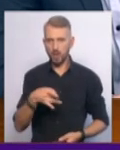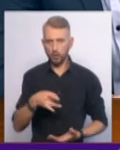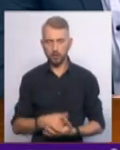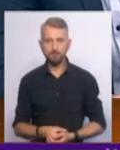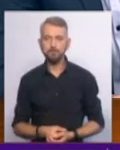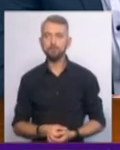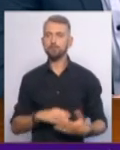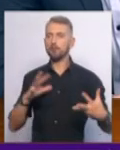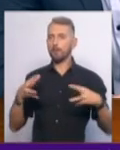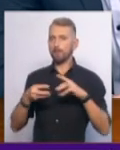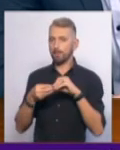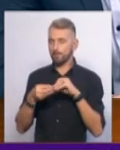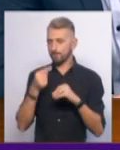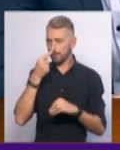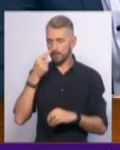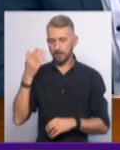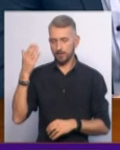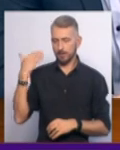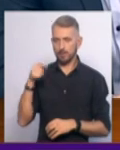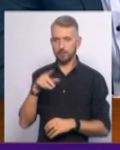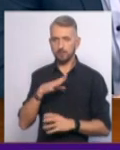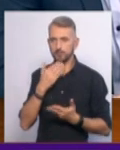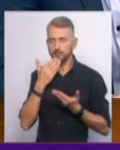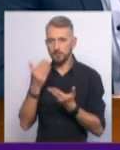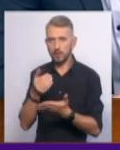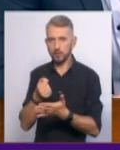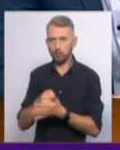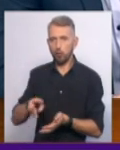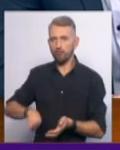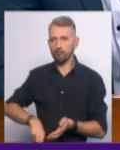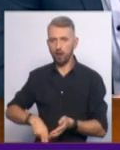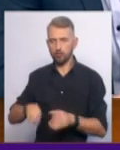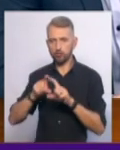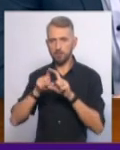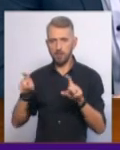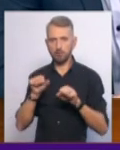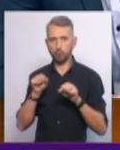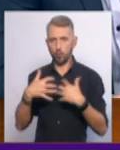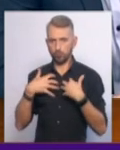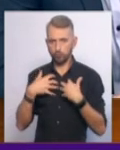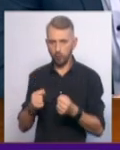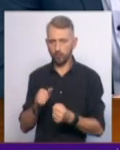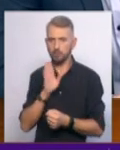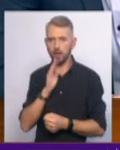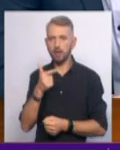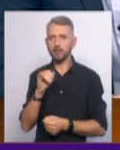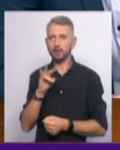Отже, пане Михайло, зовсім нещодавно ви зверталися до директора департаменту охорони здоров'я пані Гінзбург з проханням